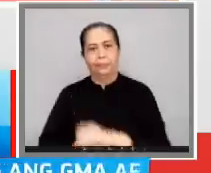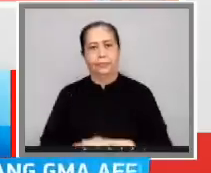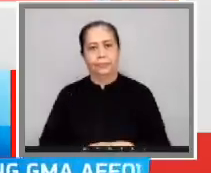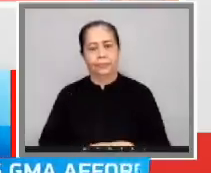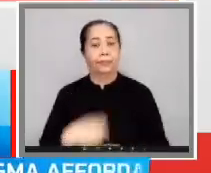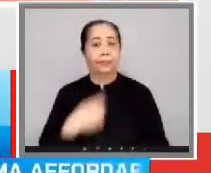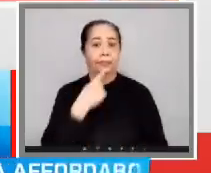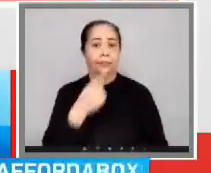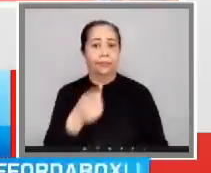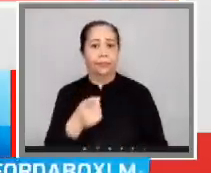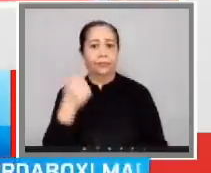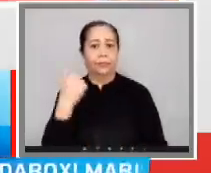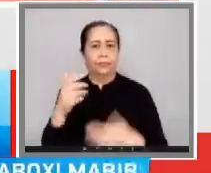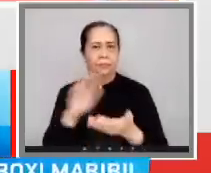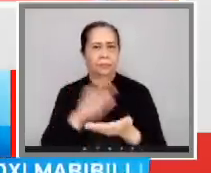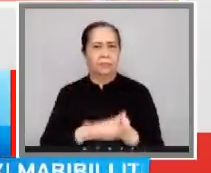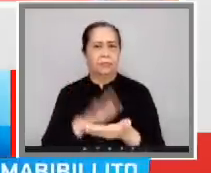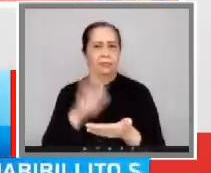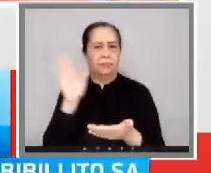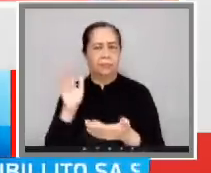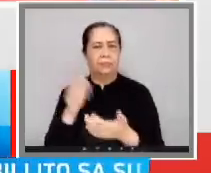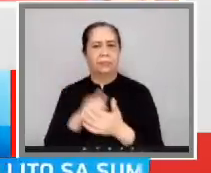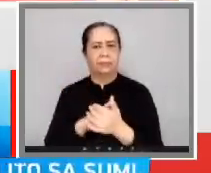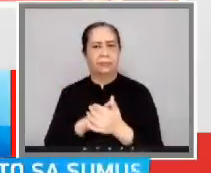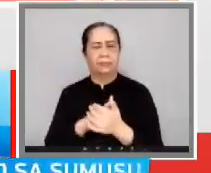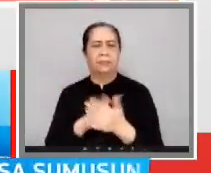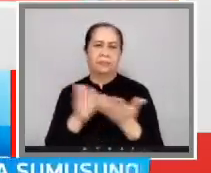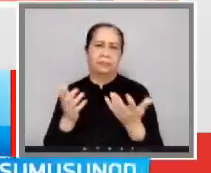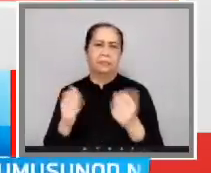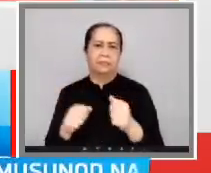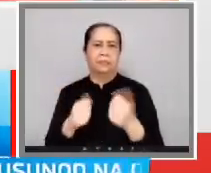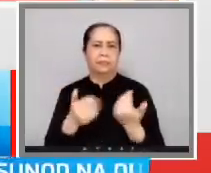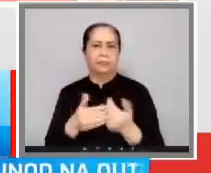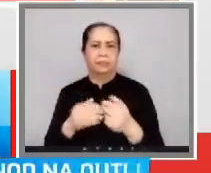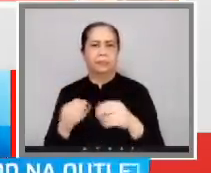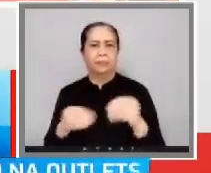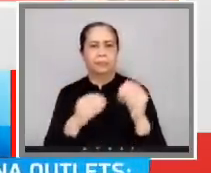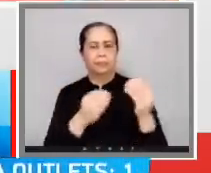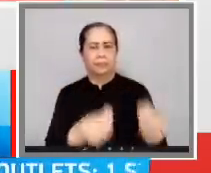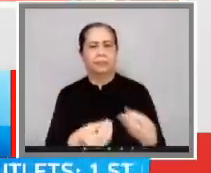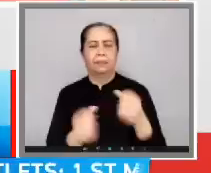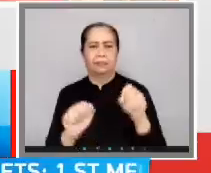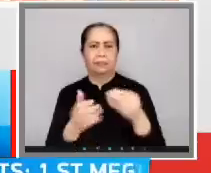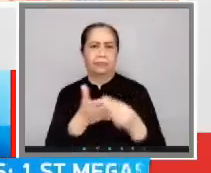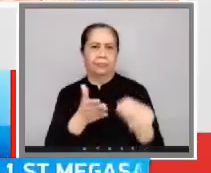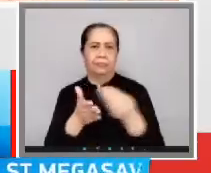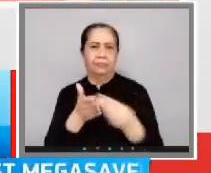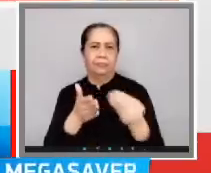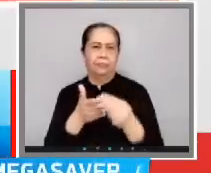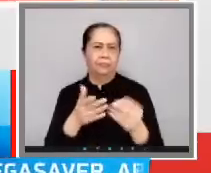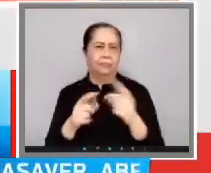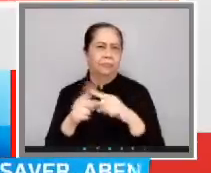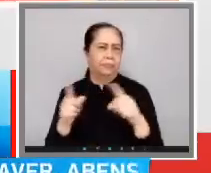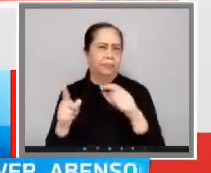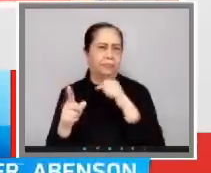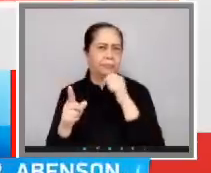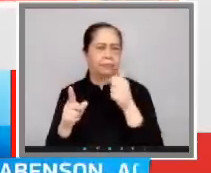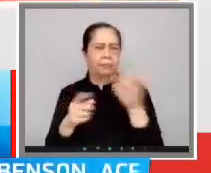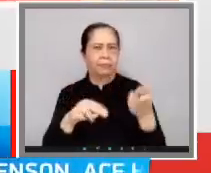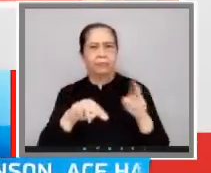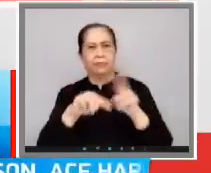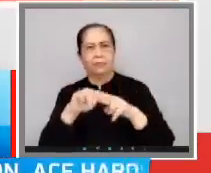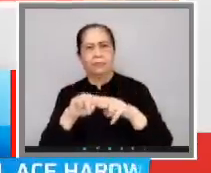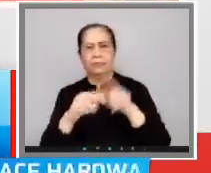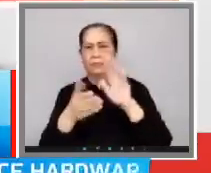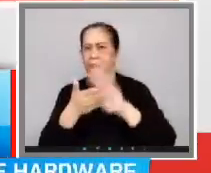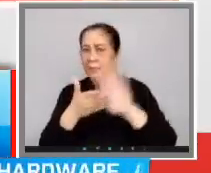sabi nga nila, kahit daw napakamahal, kahit pa paano naman daw ay may bibili at may bibili pa rin sa kanila. Yun nga lang, hindi rin daw sila pwede magpatong na ganun kalaki